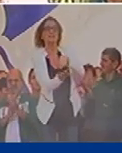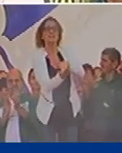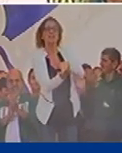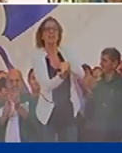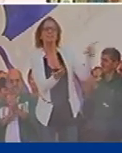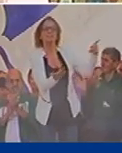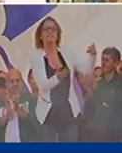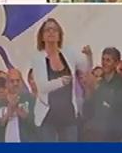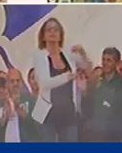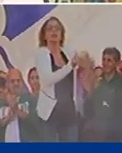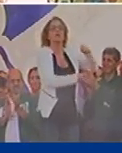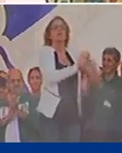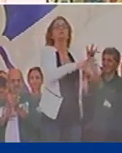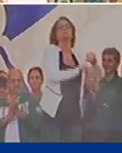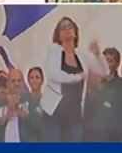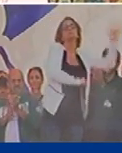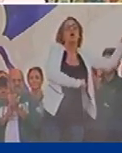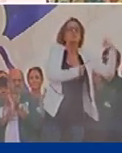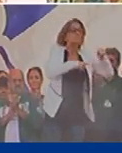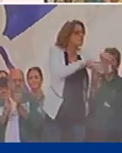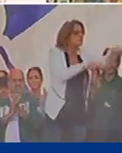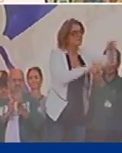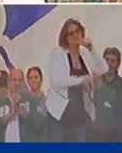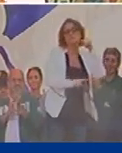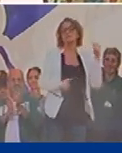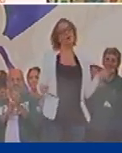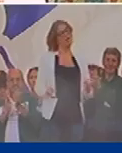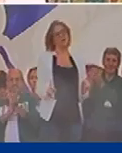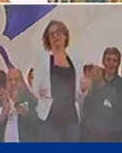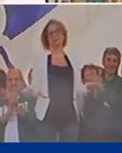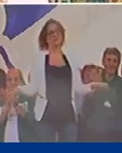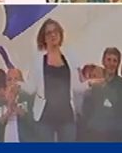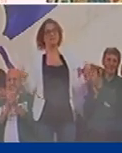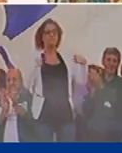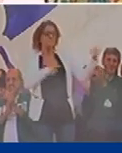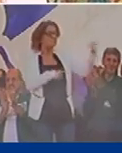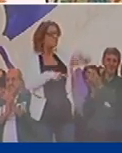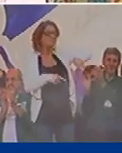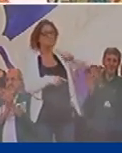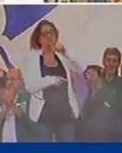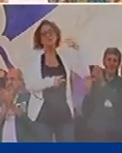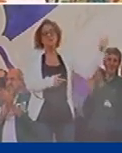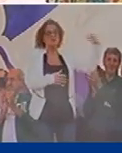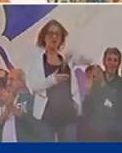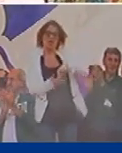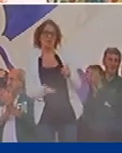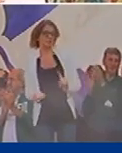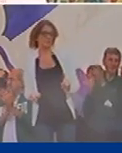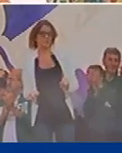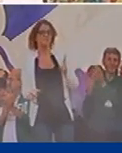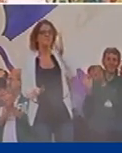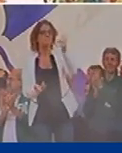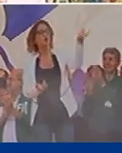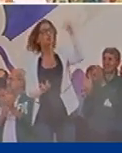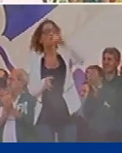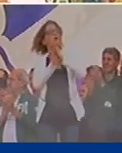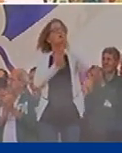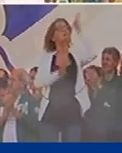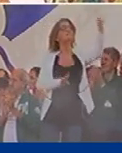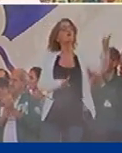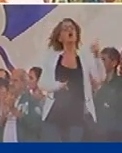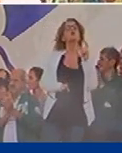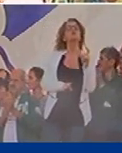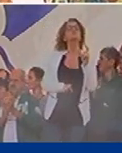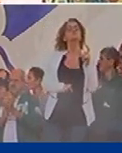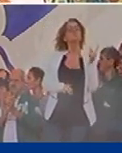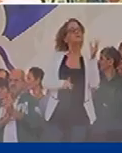hanno sempre un altro impegno, non ci servono. Non ci servono che poi domani voi tornate in comune e vi